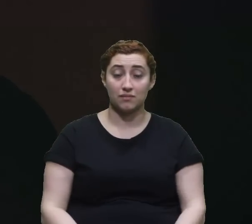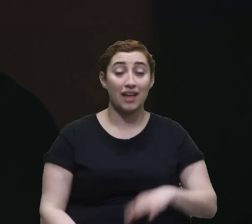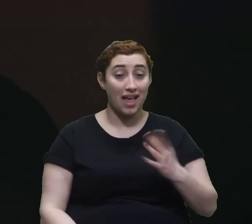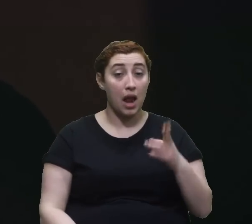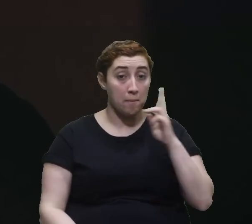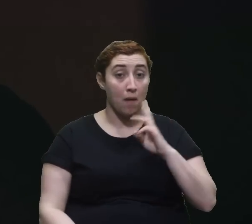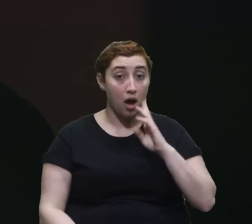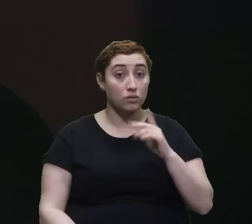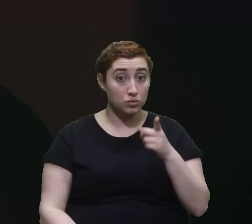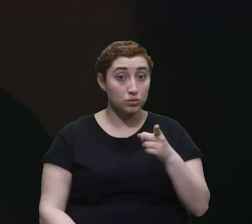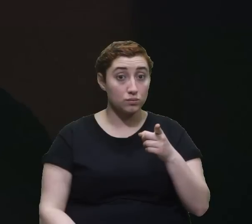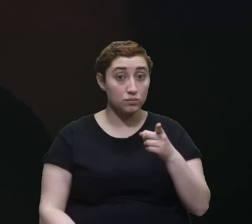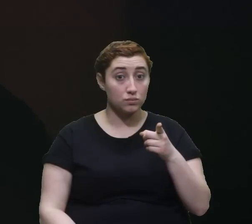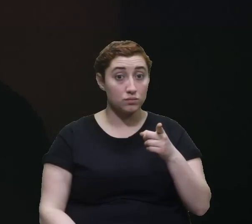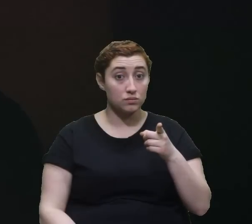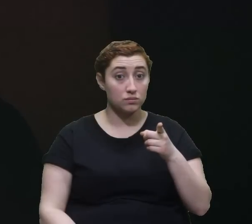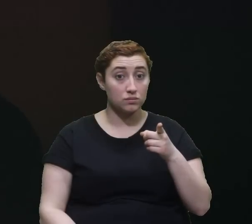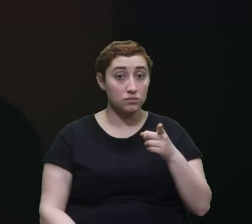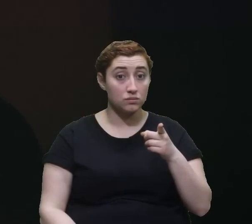Eğer masumsan